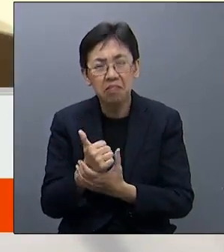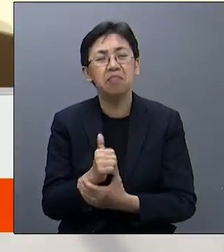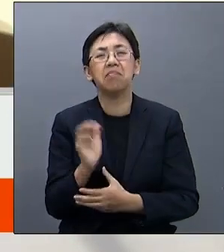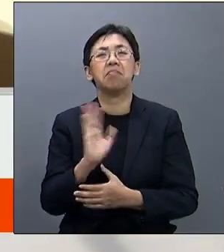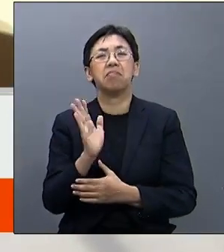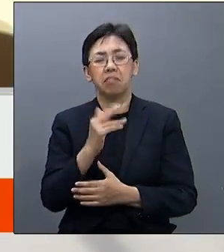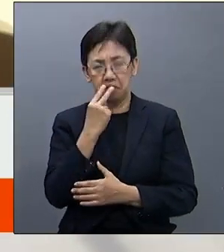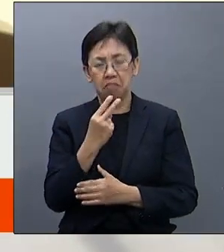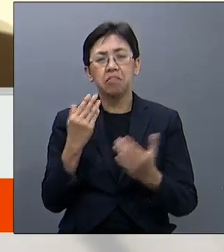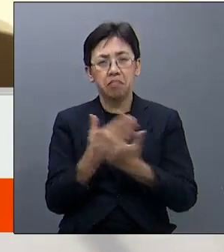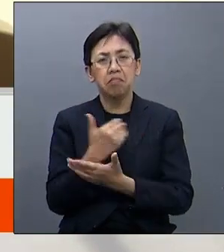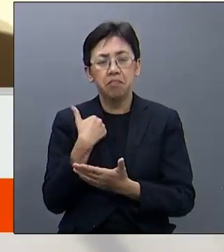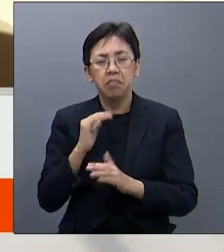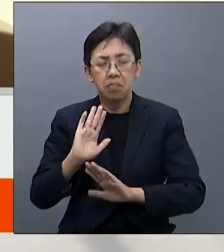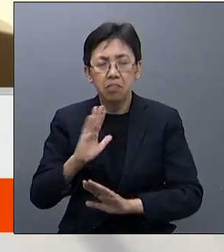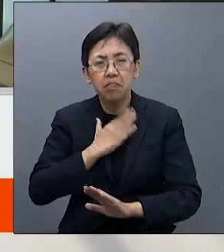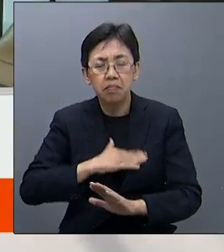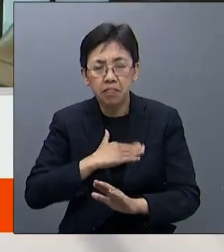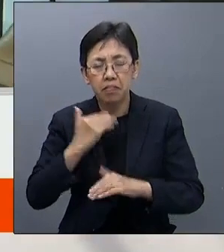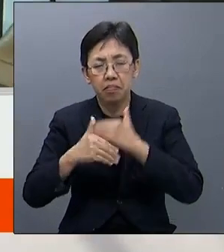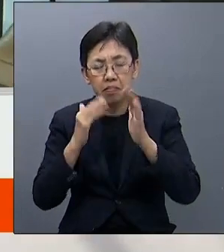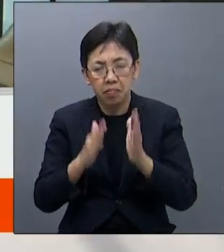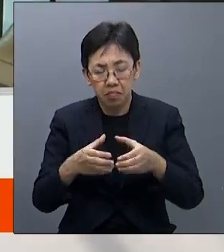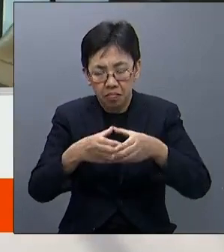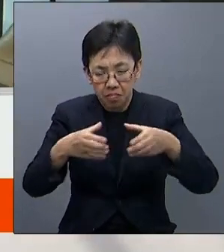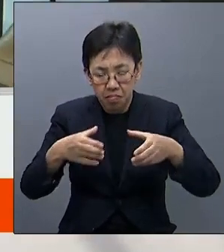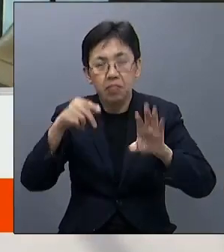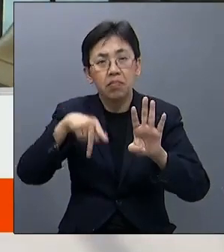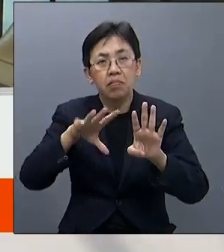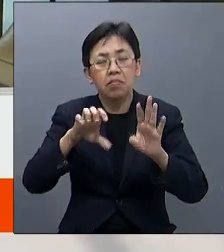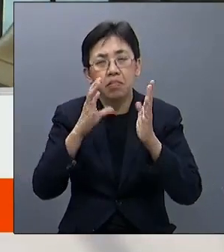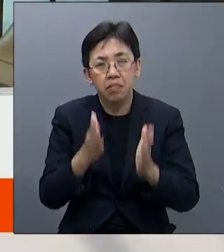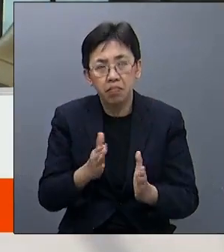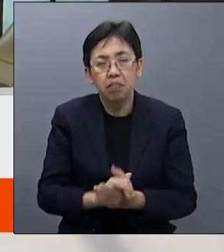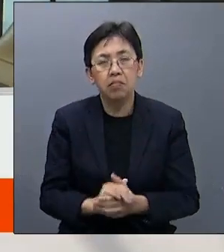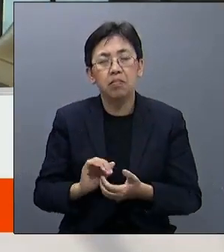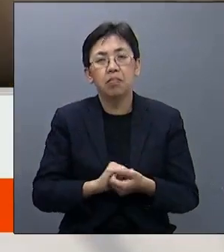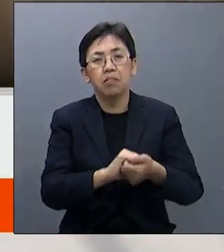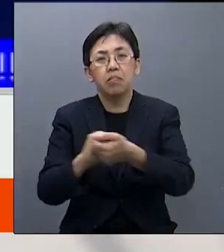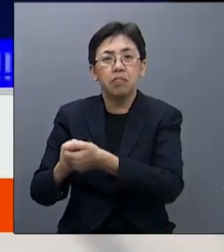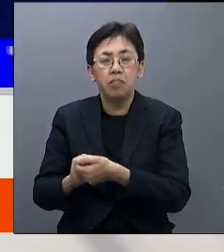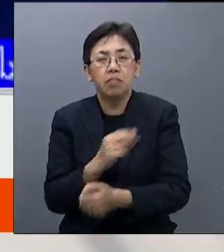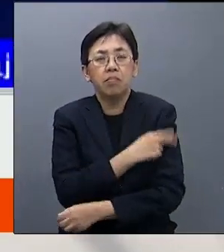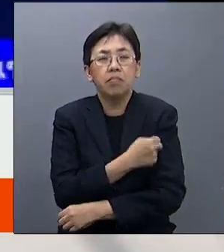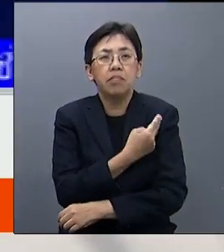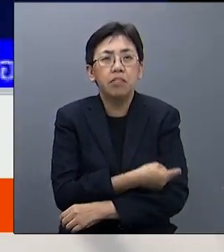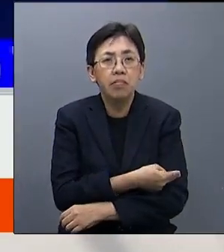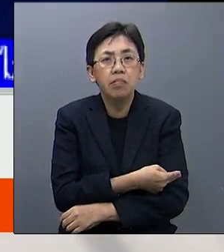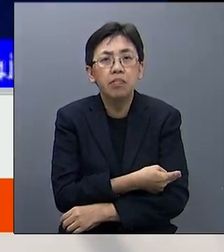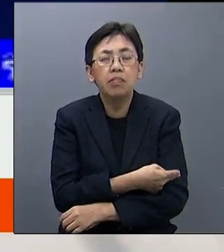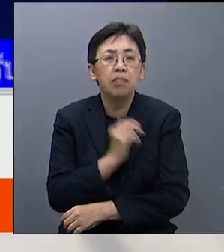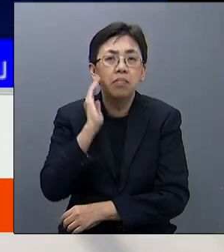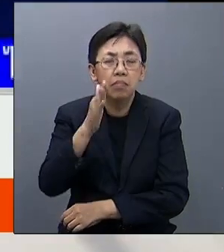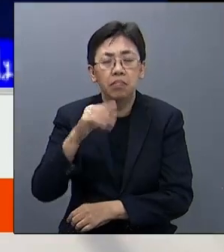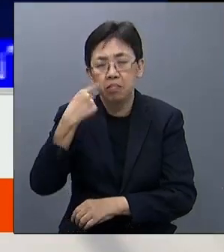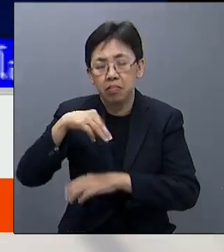เปลี่ยนแปลงแล้วจากที่เราได้พัฒนาคนไปจาก 4,500 คนนะครับแล้วเราก็จะร่วมกับทางสาธารณสุขที่จะสร้างผู้เชี่ยวช